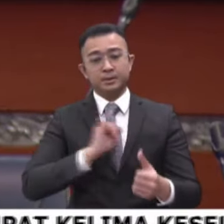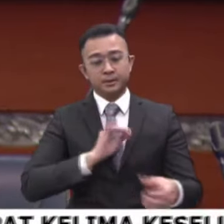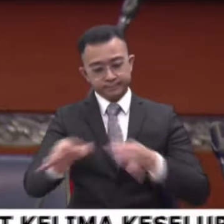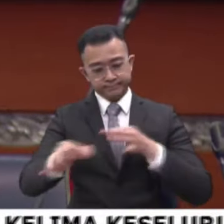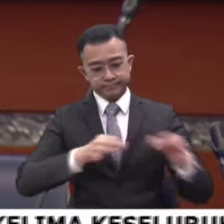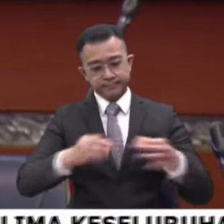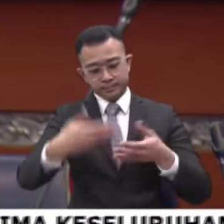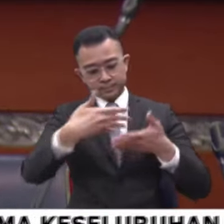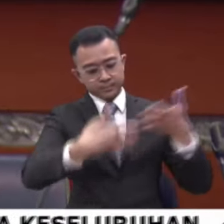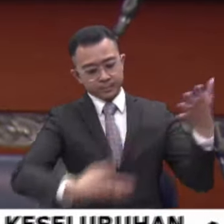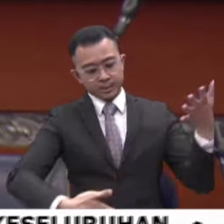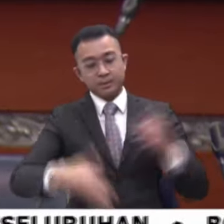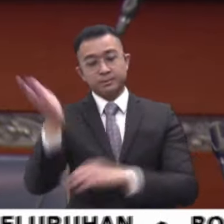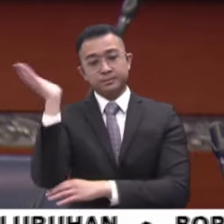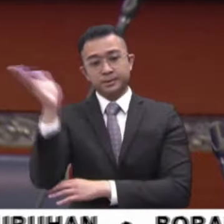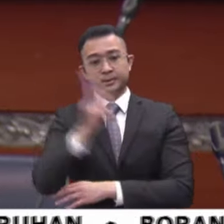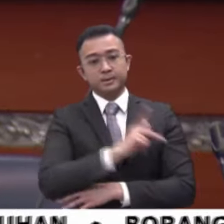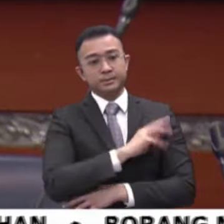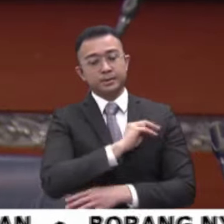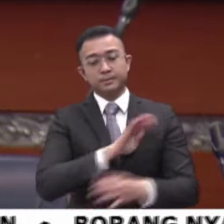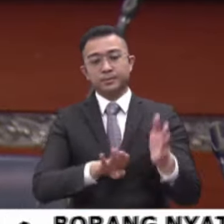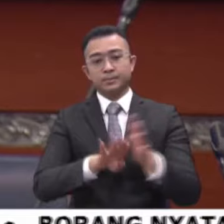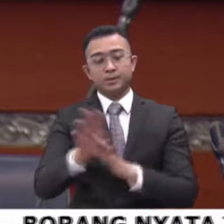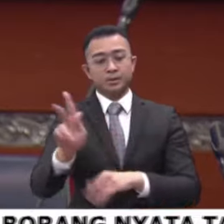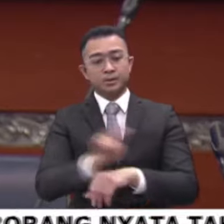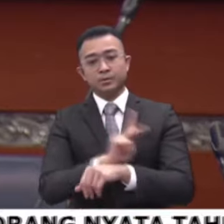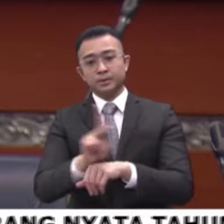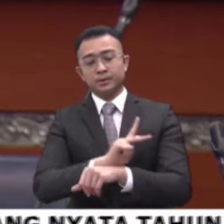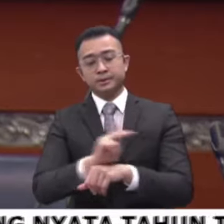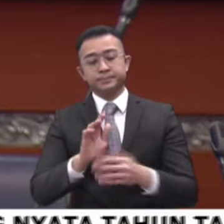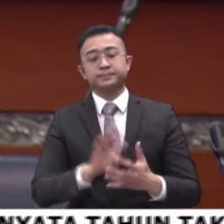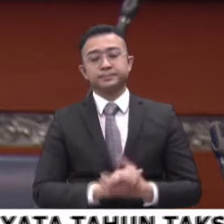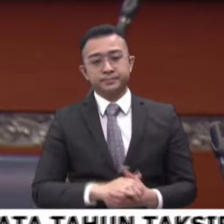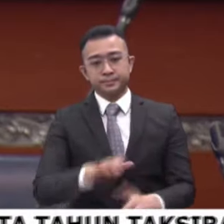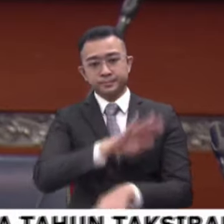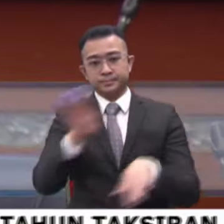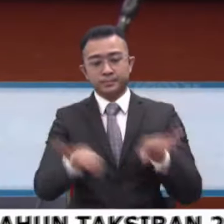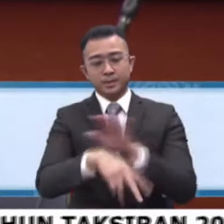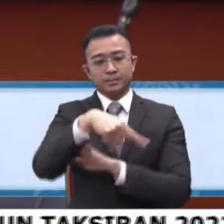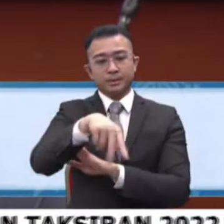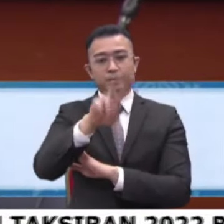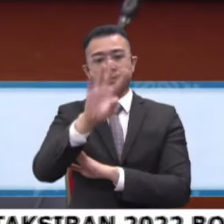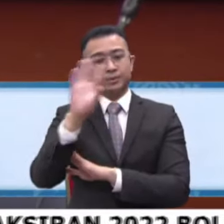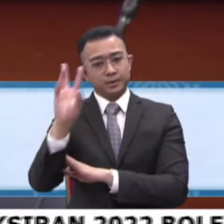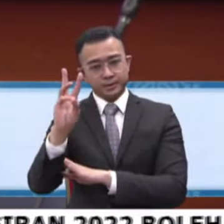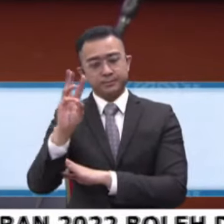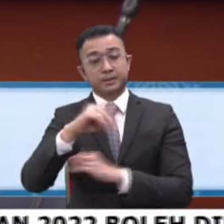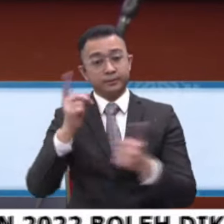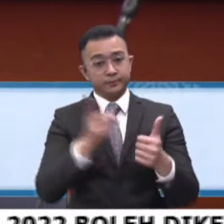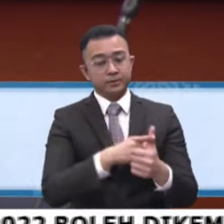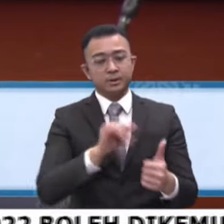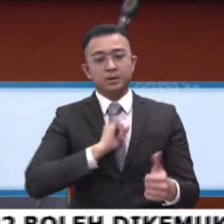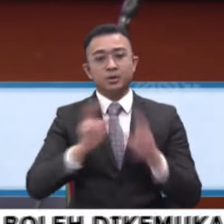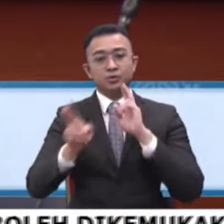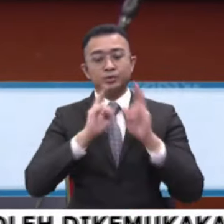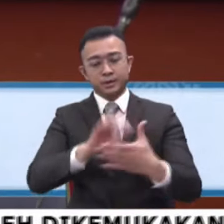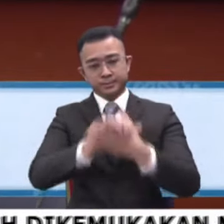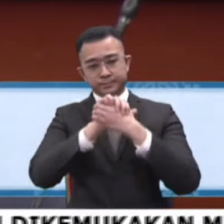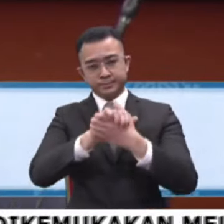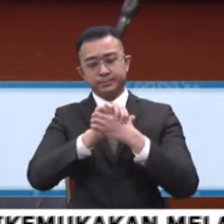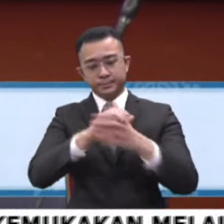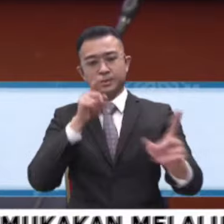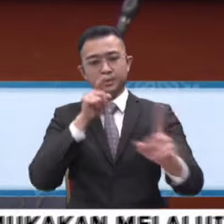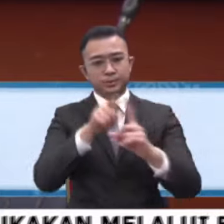nak sebutkan di bawah perbahasan untuk Kementerian Pembangunan Usahawan dan Koperasi di bawah P26. Yang pertama saya nak ucapkan tahniah